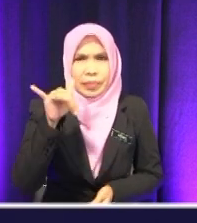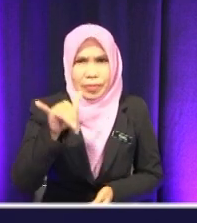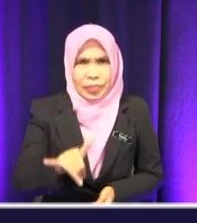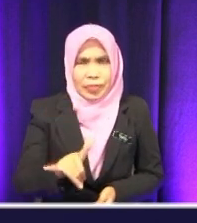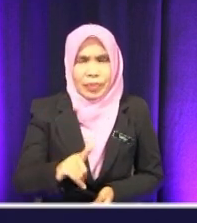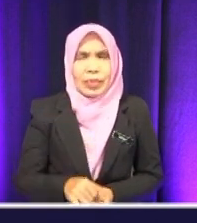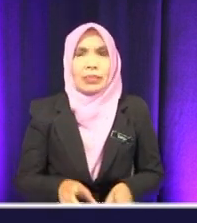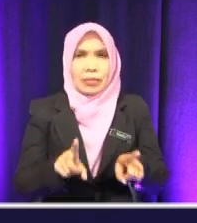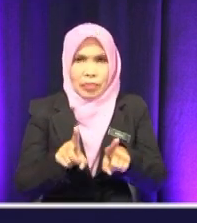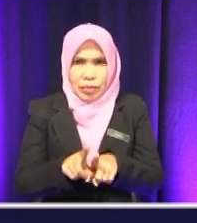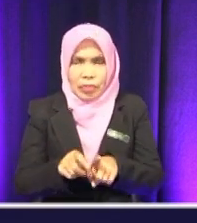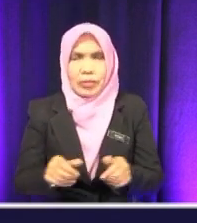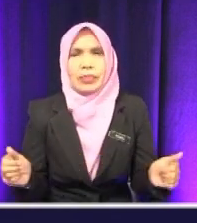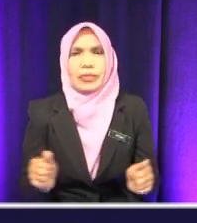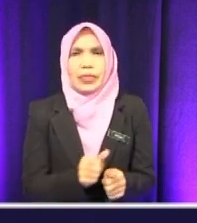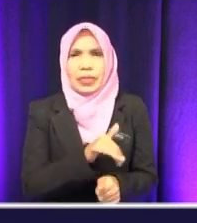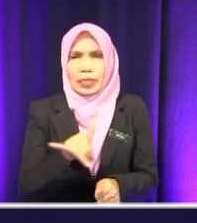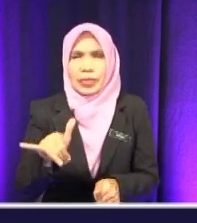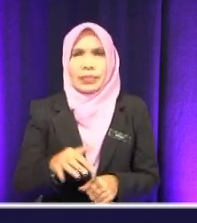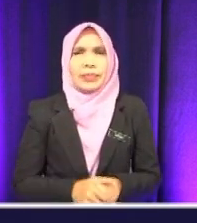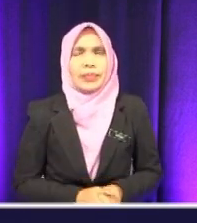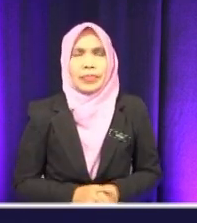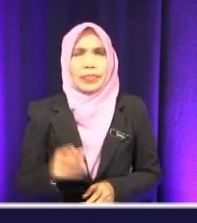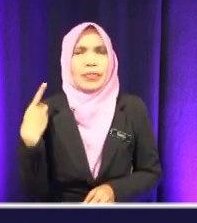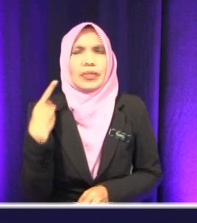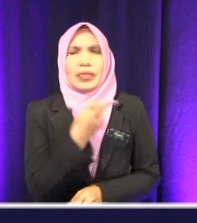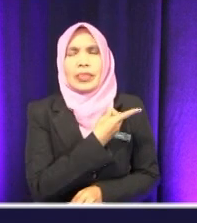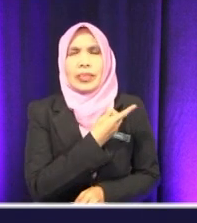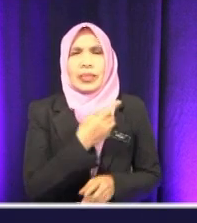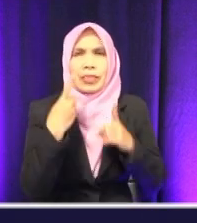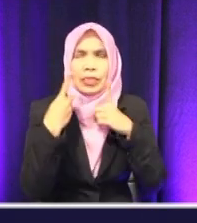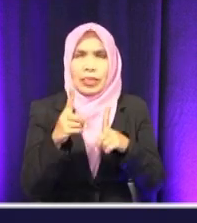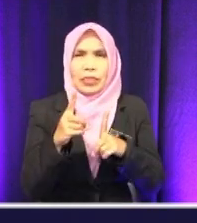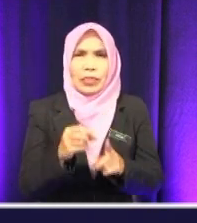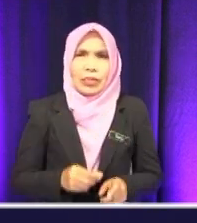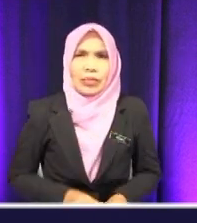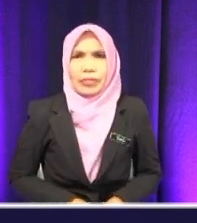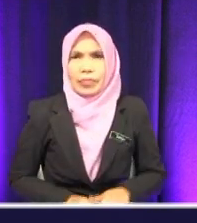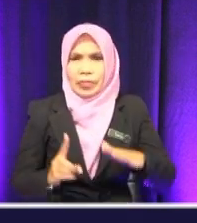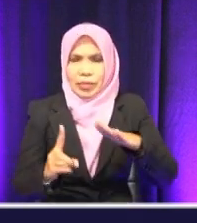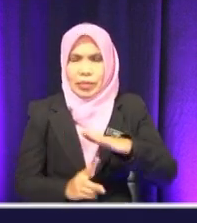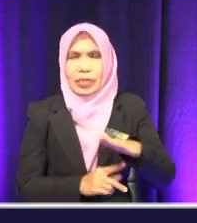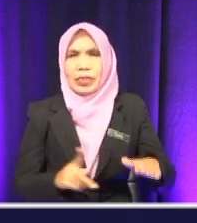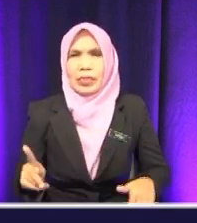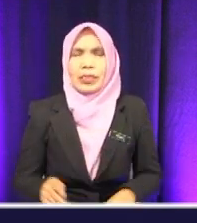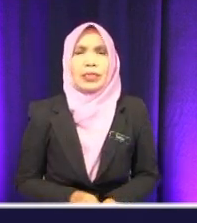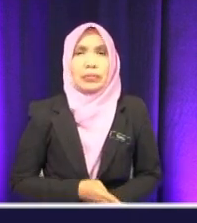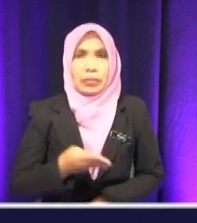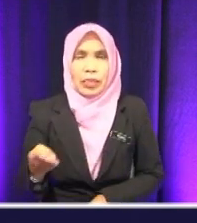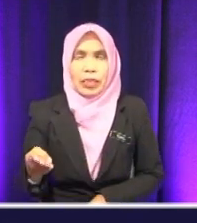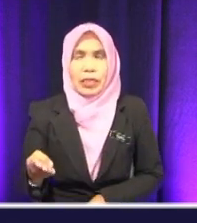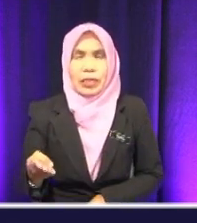setara dengannya Maksudnya kita menjawab berdasarkan bahan rangsangan yang diberikan Oke